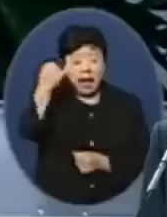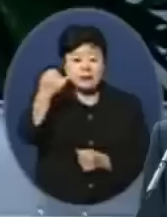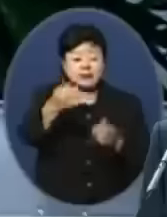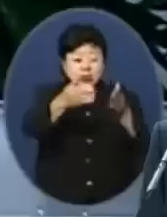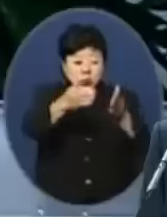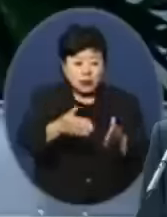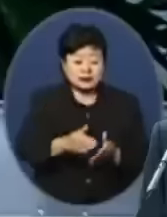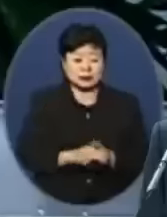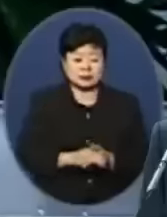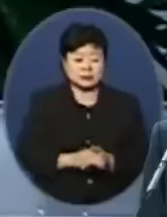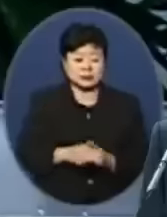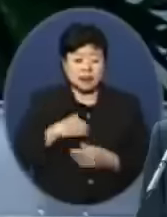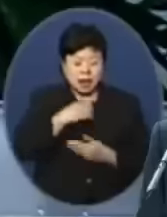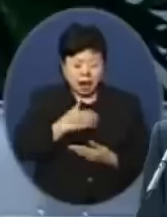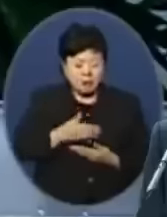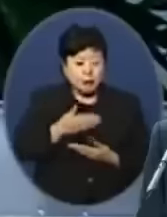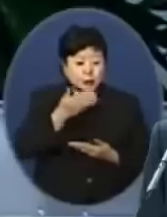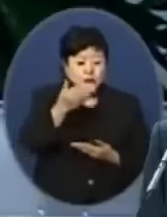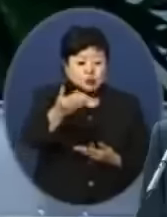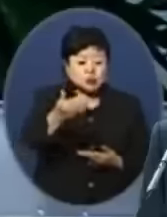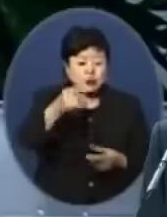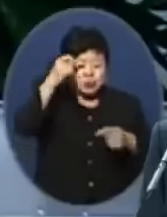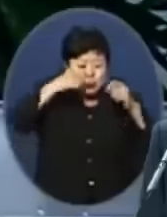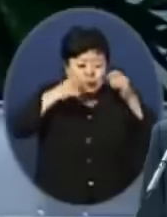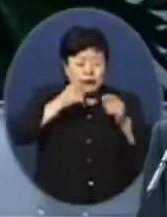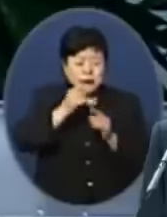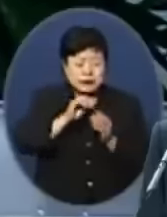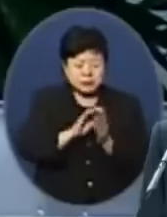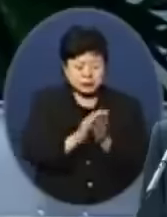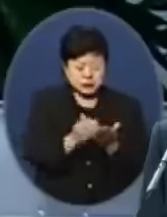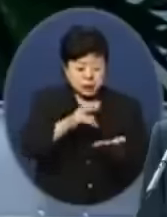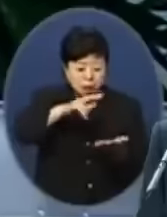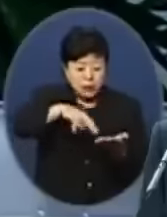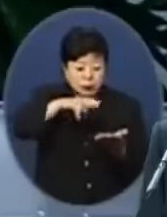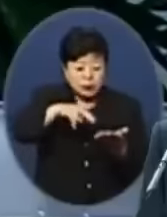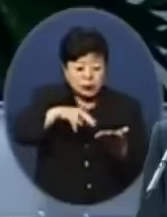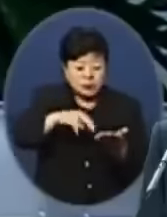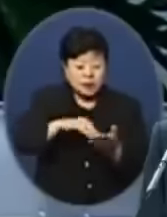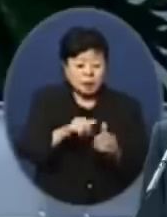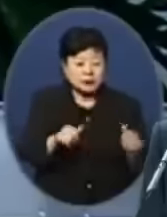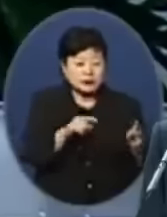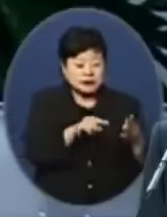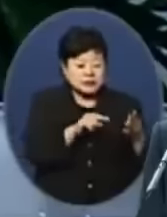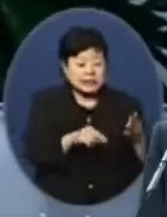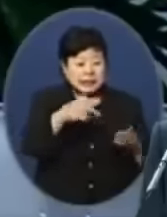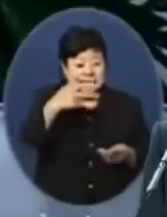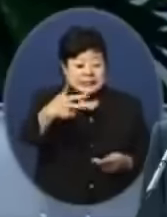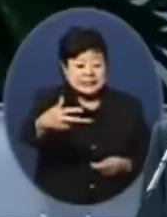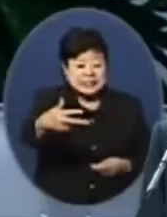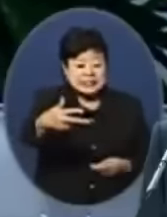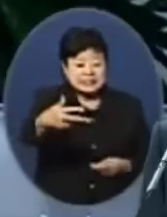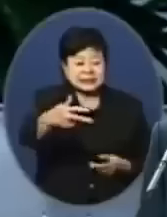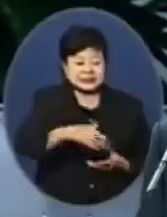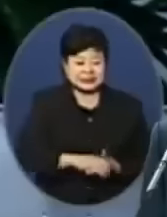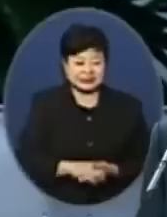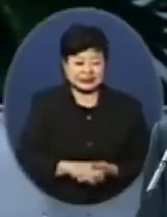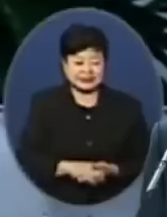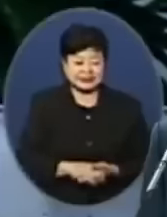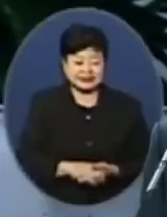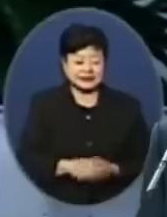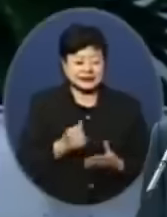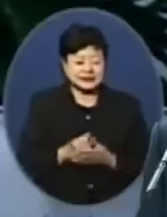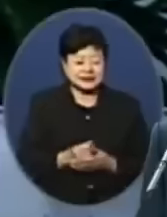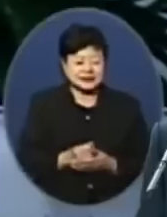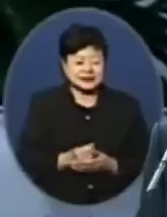통해서 감동을 주신 것입니다. 울면서 그는 성경을 펼쳐 들어보니 야고보서 4장 7절이 나왔었습니다.